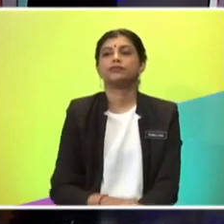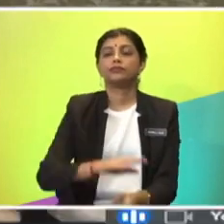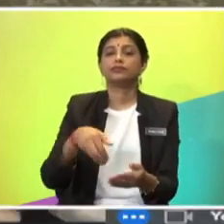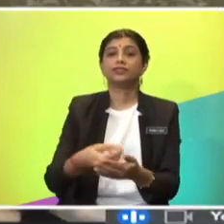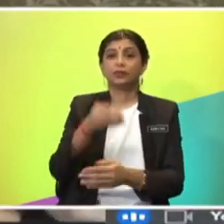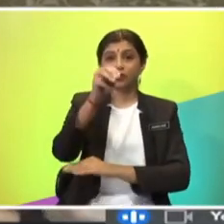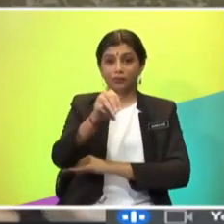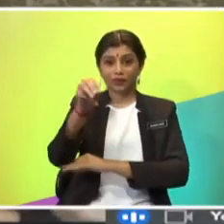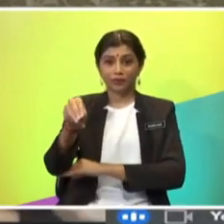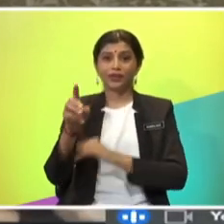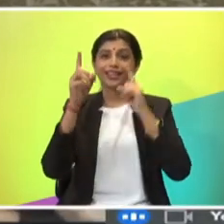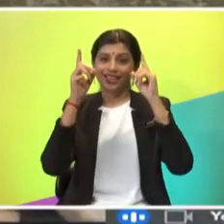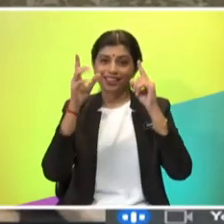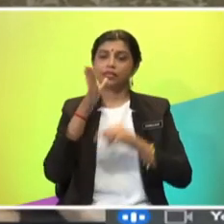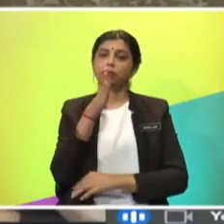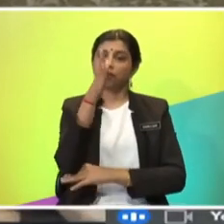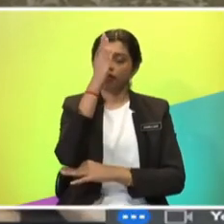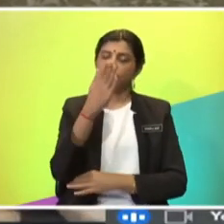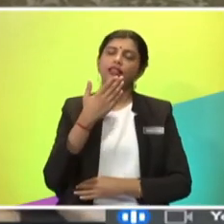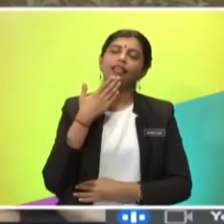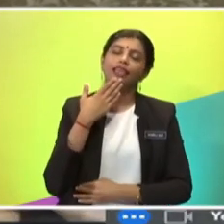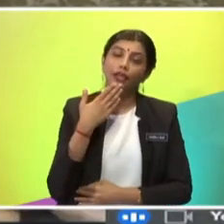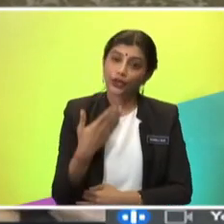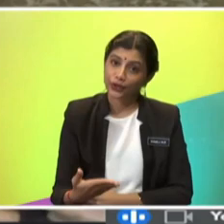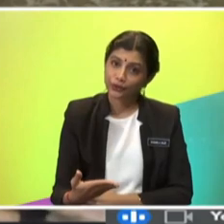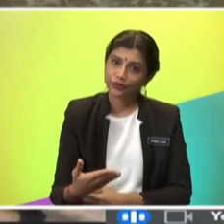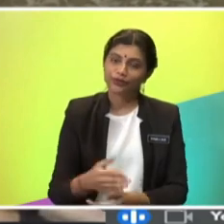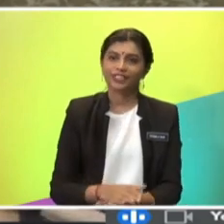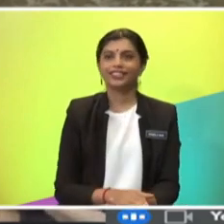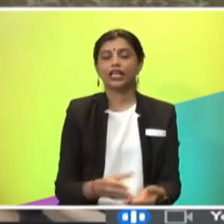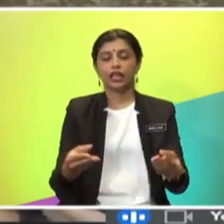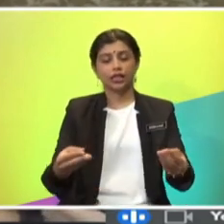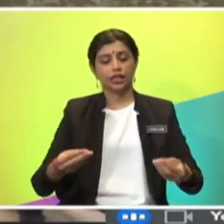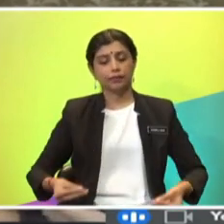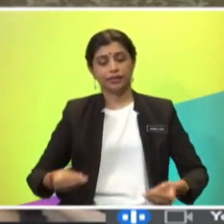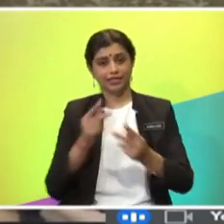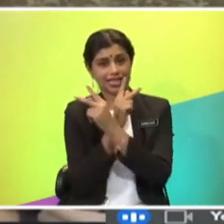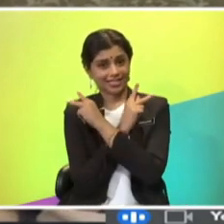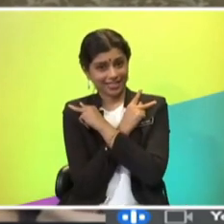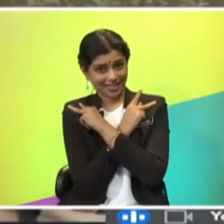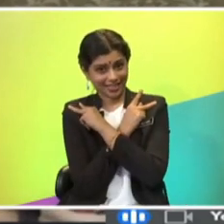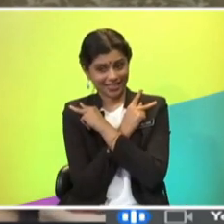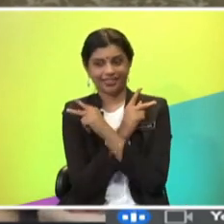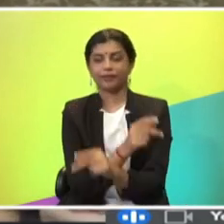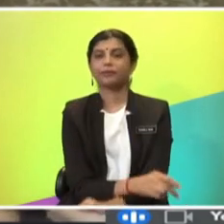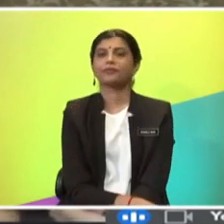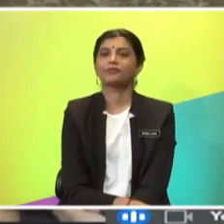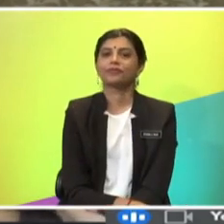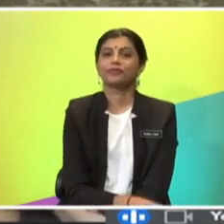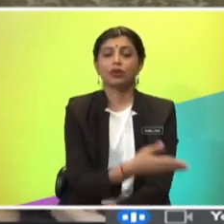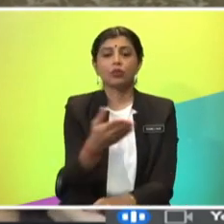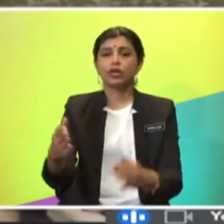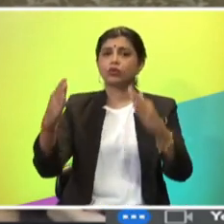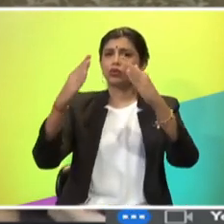Az-Zahra, Nabila dan juga ibu dan ibu-ibu lah yang bersama dengan kita pada pagi ini. Dan anda yang berada di rumah juga, terima